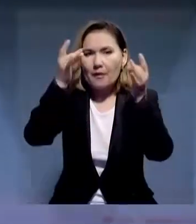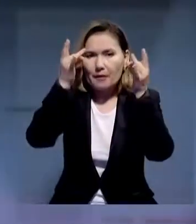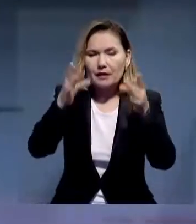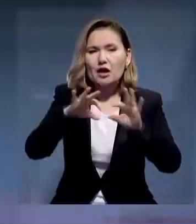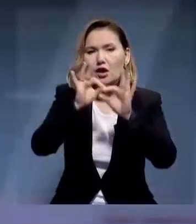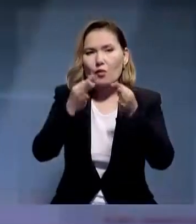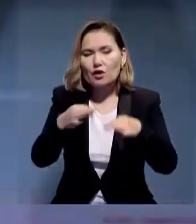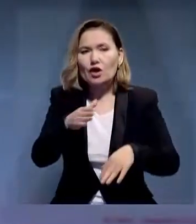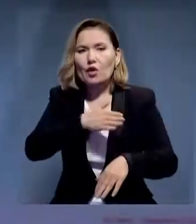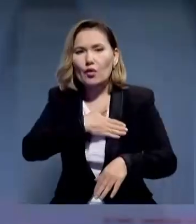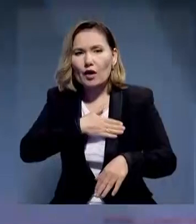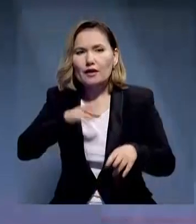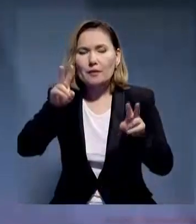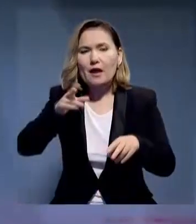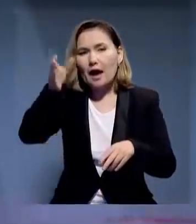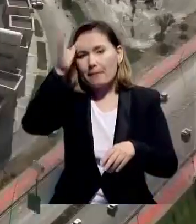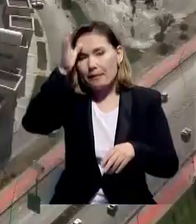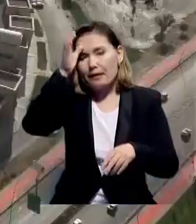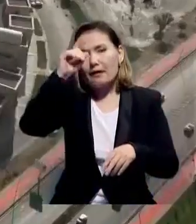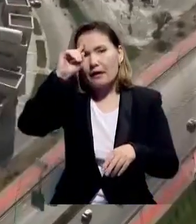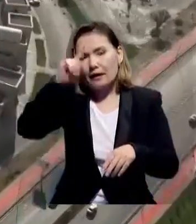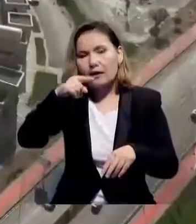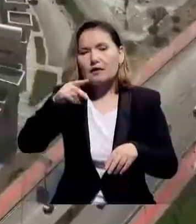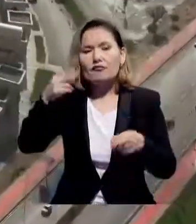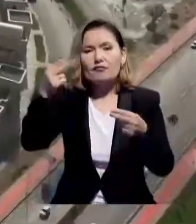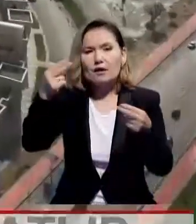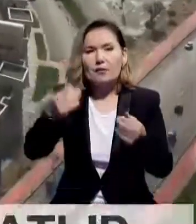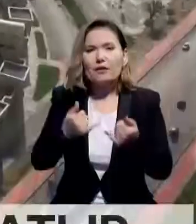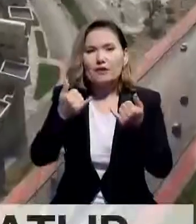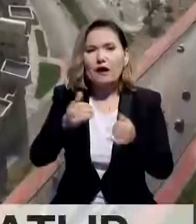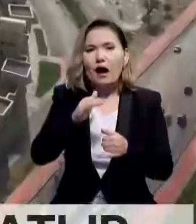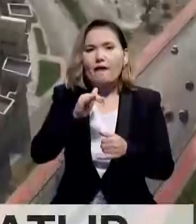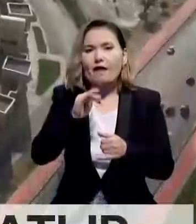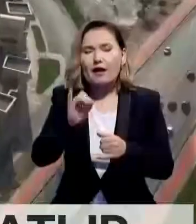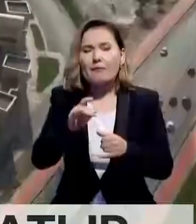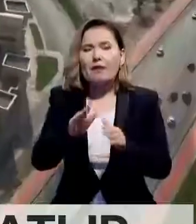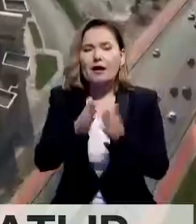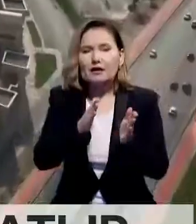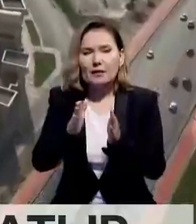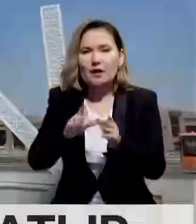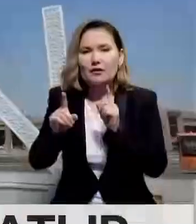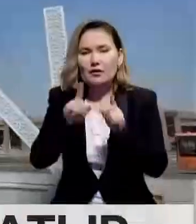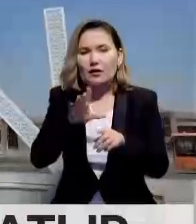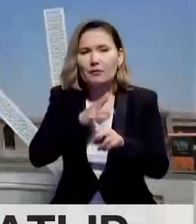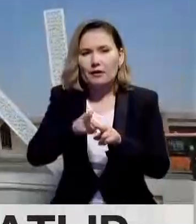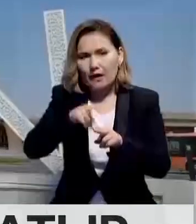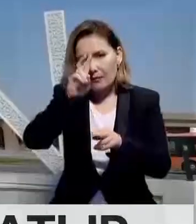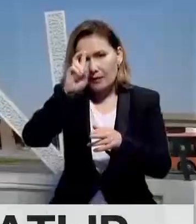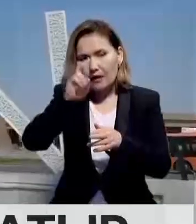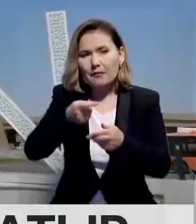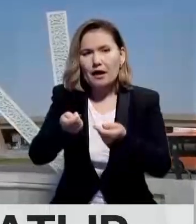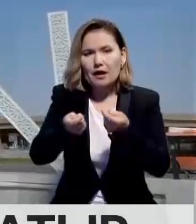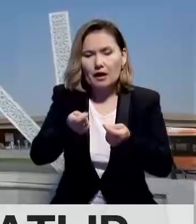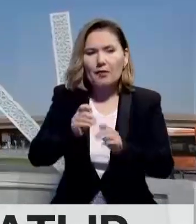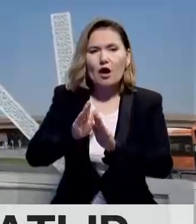өнер, руханият, сондай-ақ білім және ғылым. Алғашқы отырыс Фараб кітапханасында ұйымдастырылды. Модераторы президент әкімшілігі